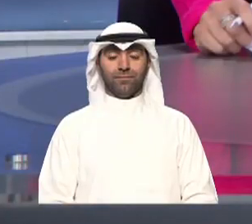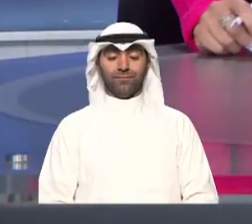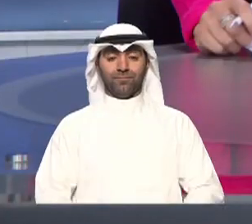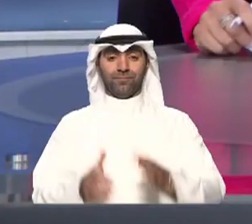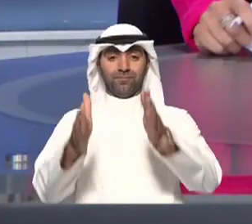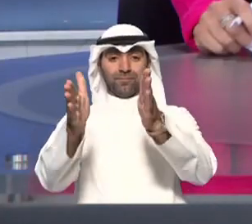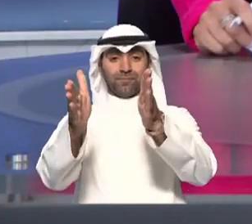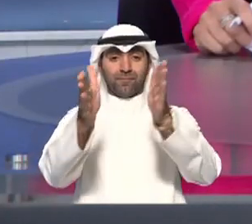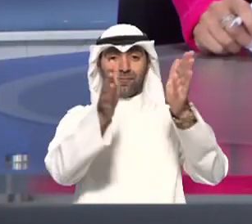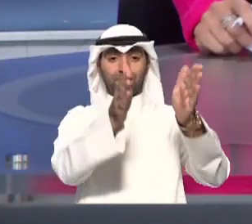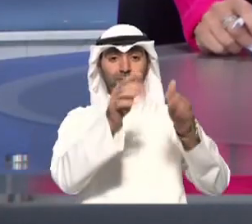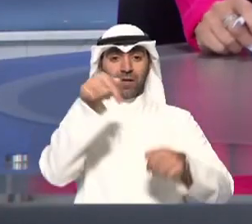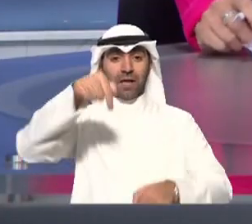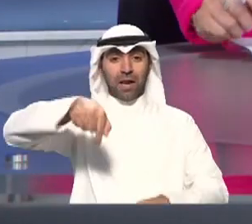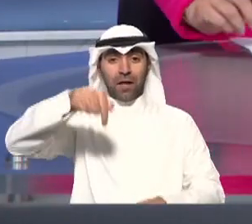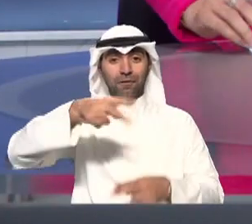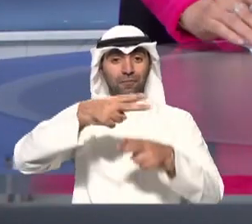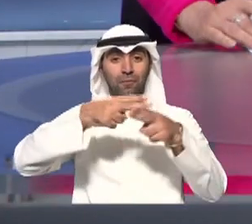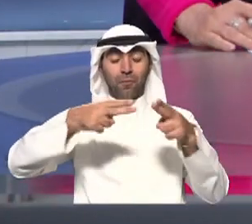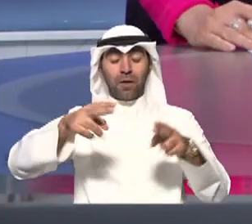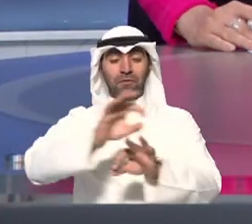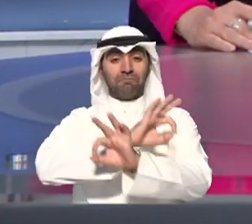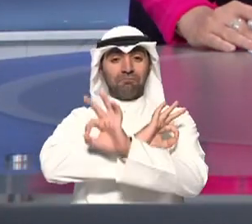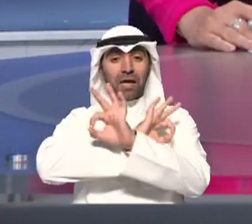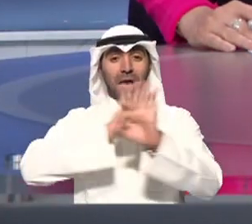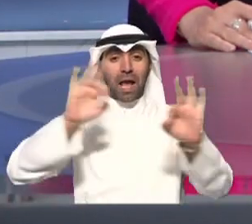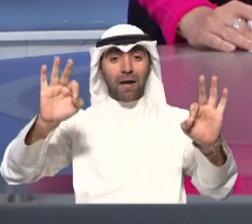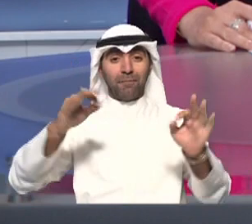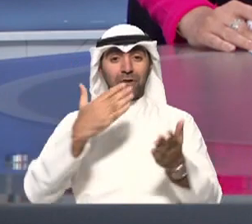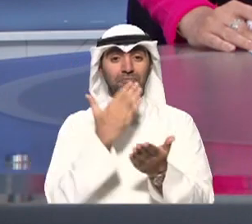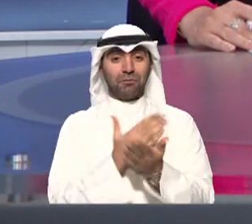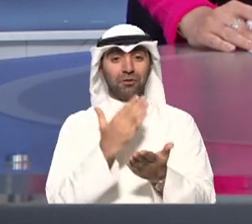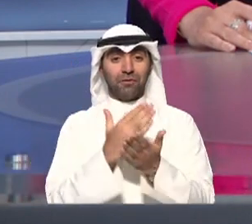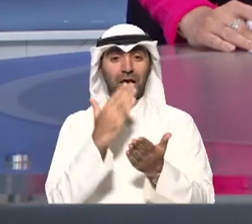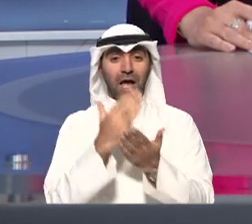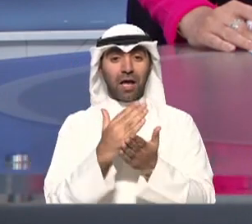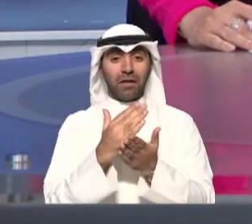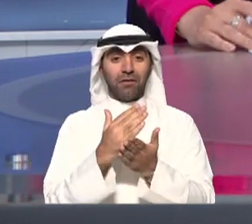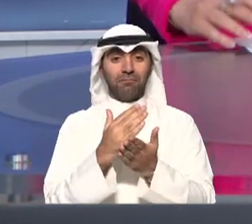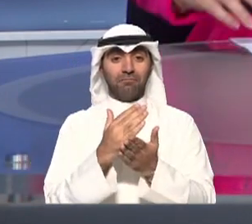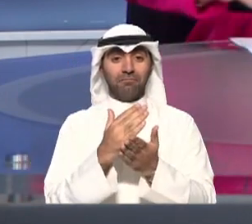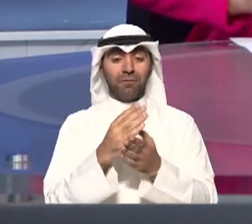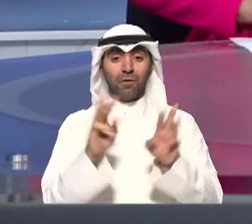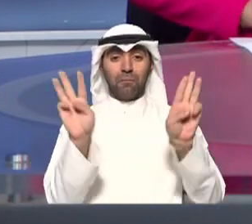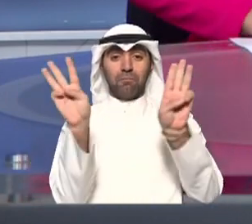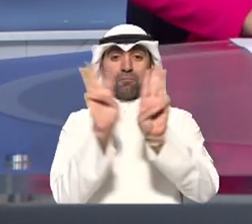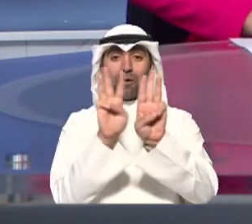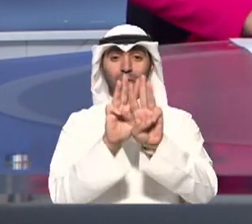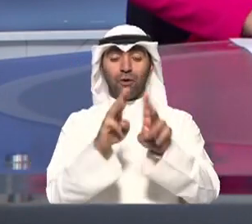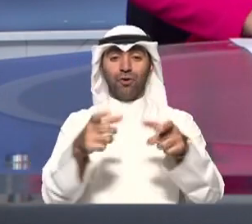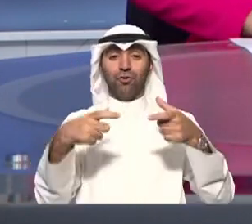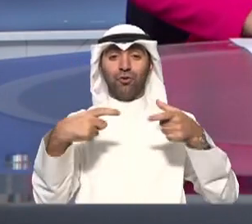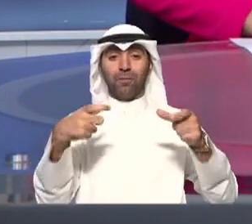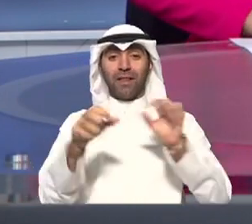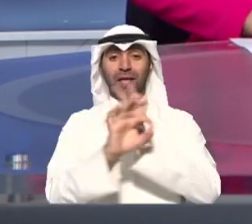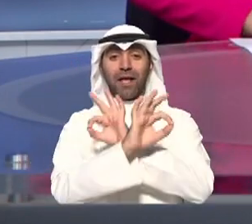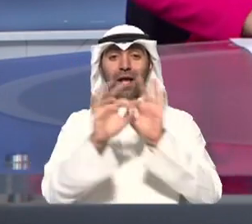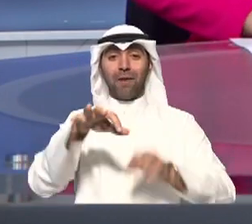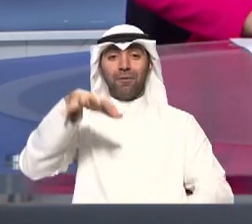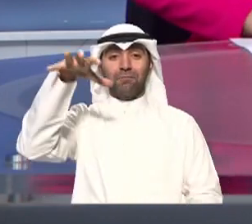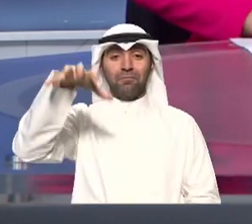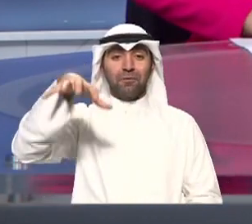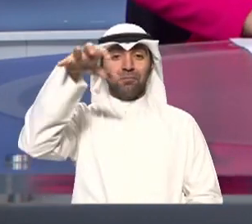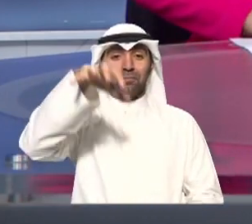تماشيا مع التدابير والإجراءات الوقائية التي تتخذها الجهات الحكومية، أطلقت وزارة الصحة خدمة حجز المواعيد الإلكترونية